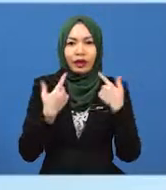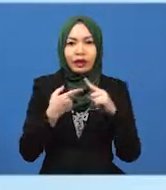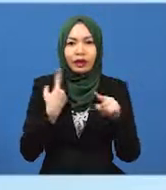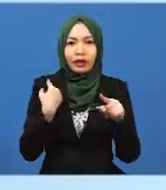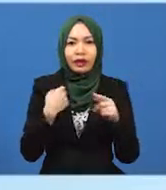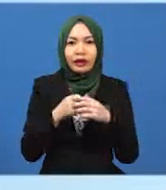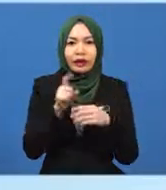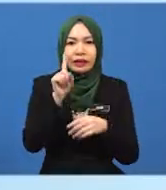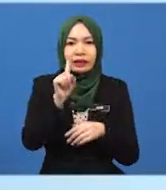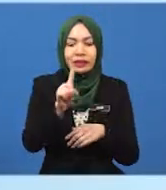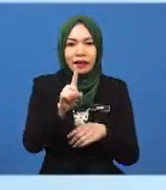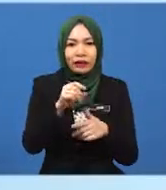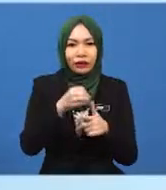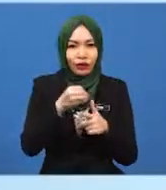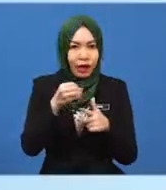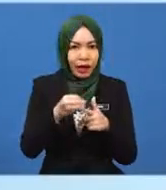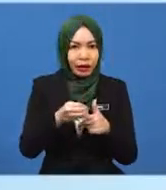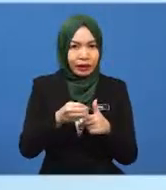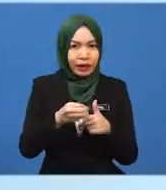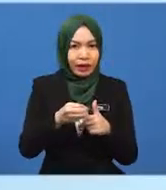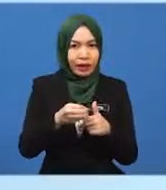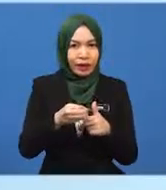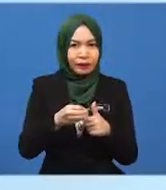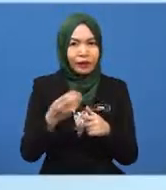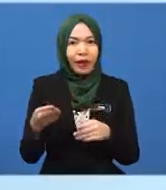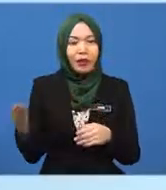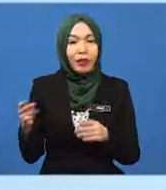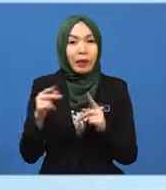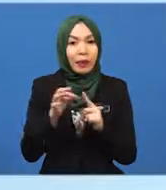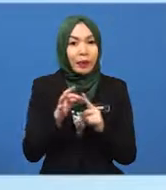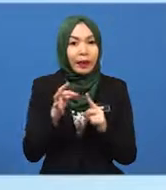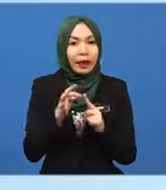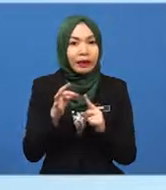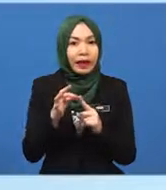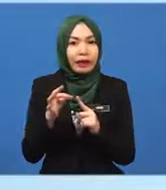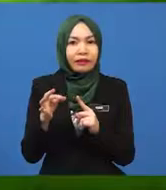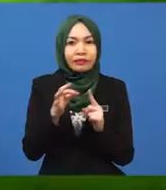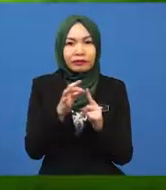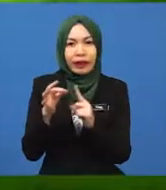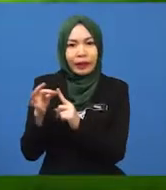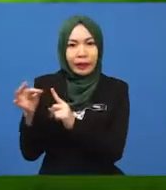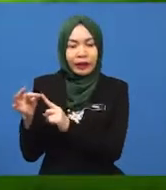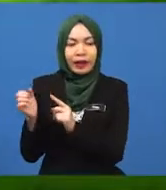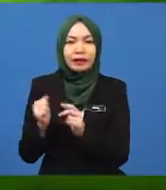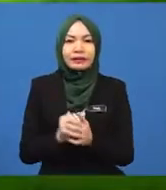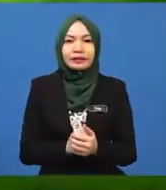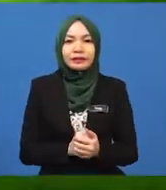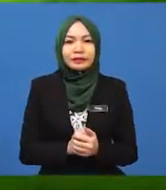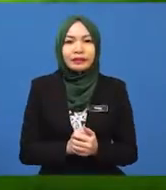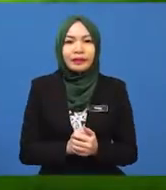satu atau beberapa perkataan.